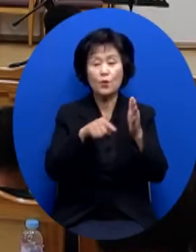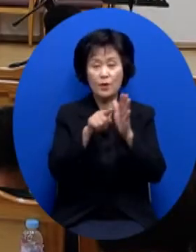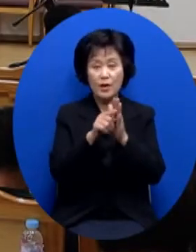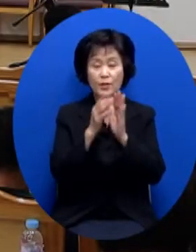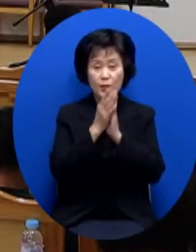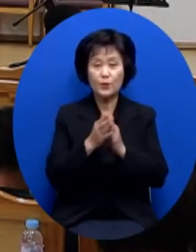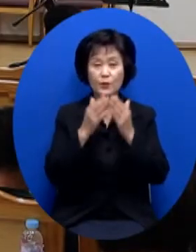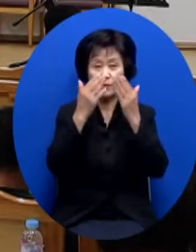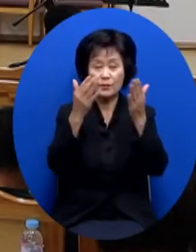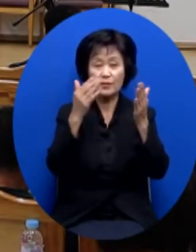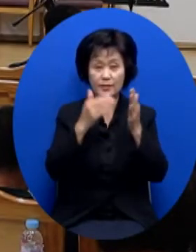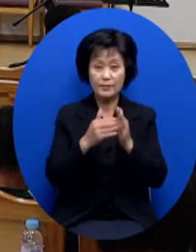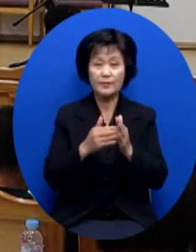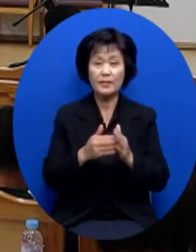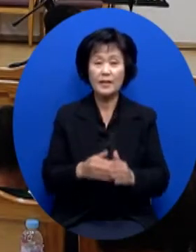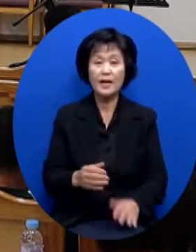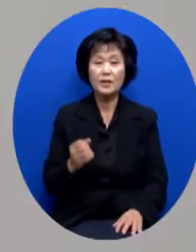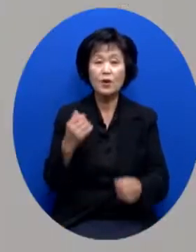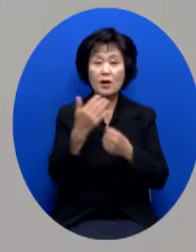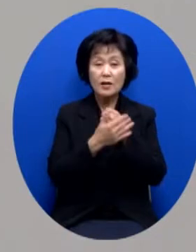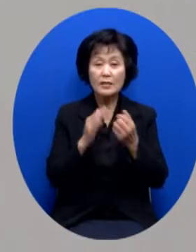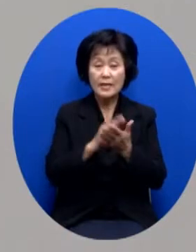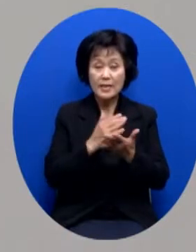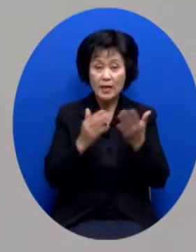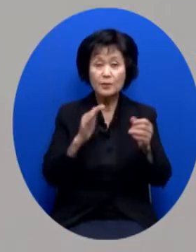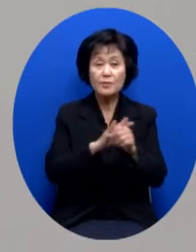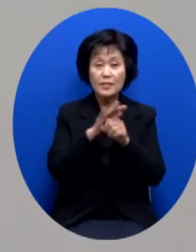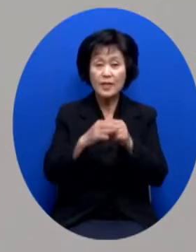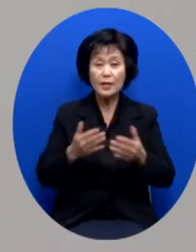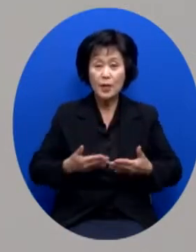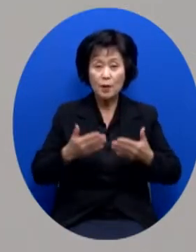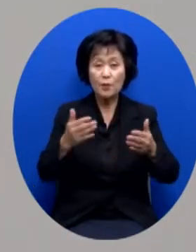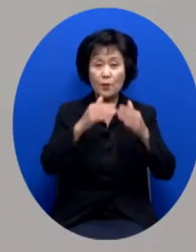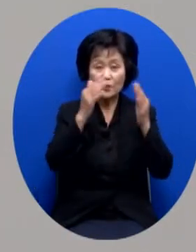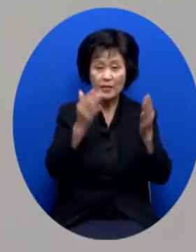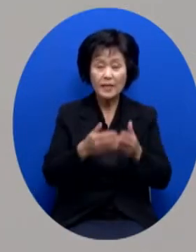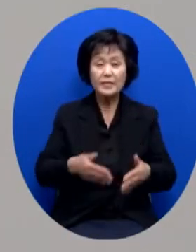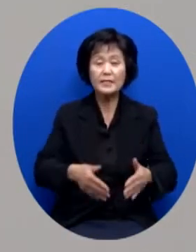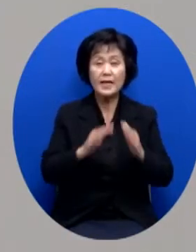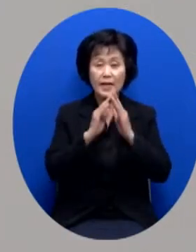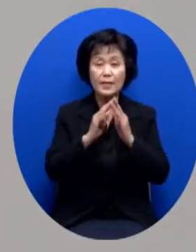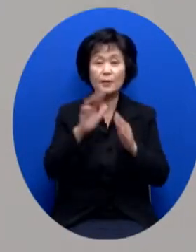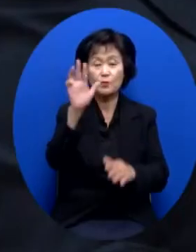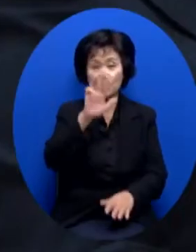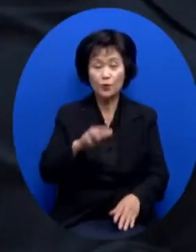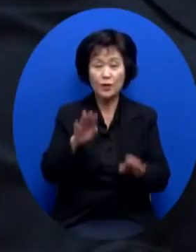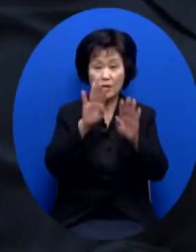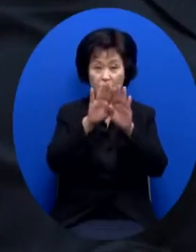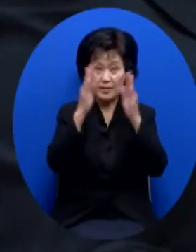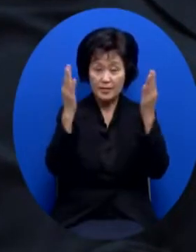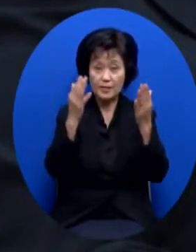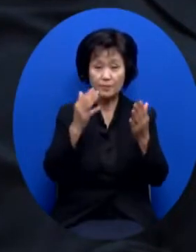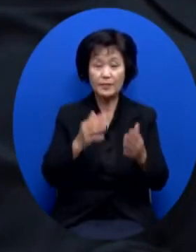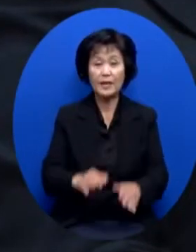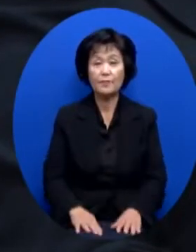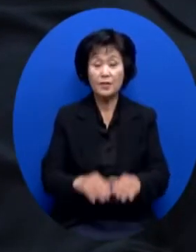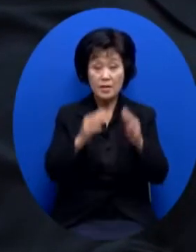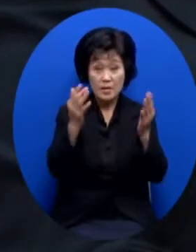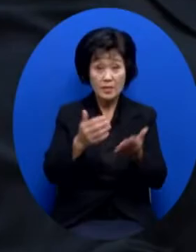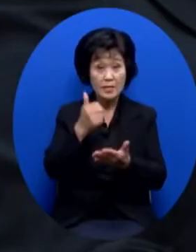은혜 나눔 사랑의 봉사단 창립총회가 광영중앙교회에서 열렸습니다. 봉사단 초대단장으로